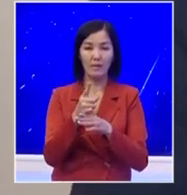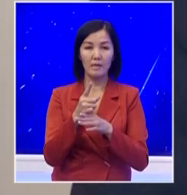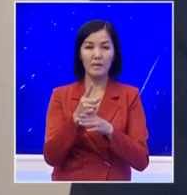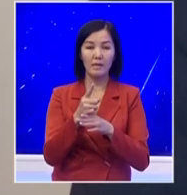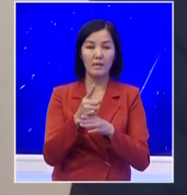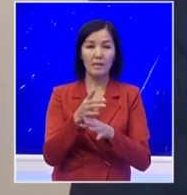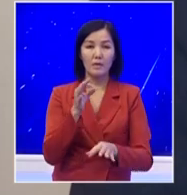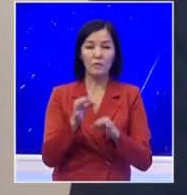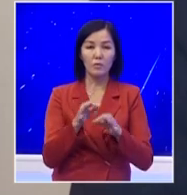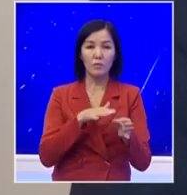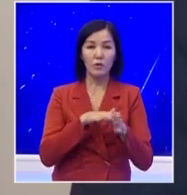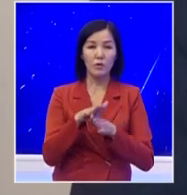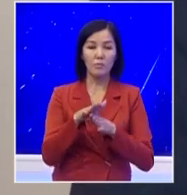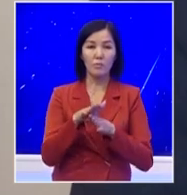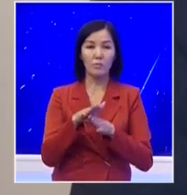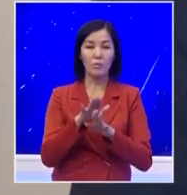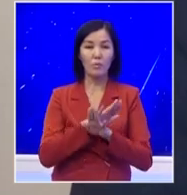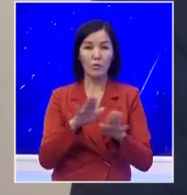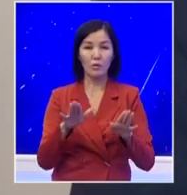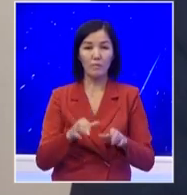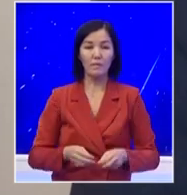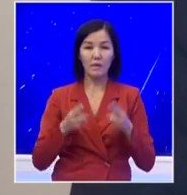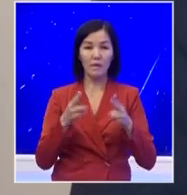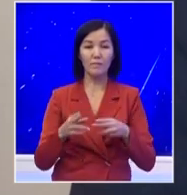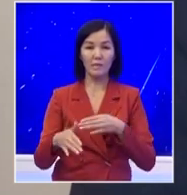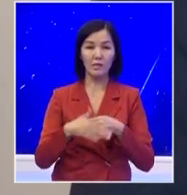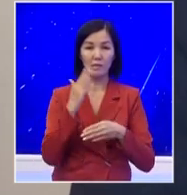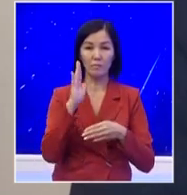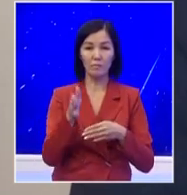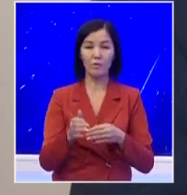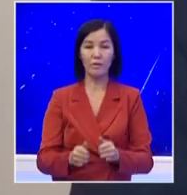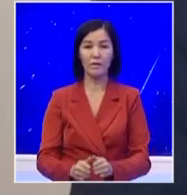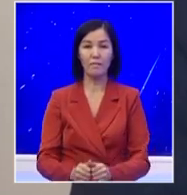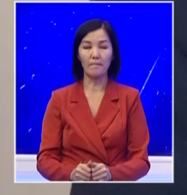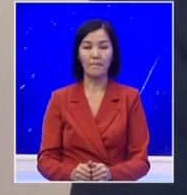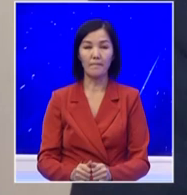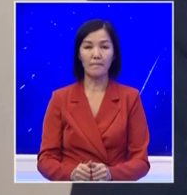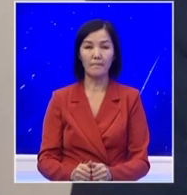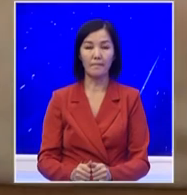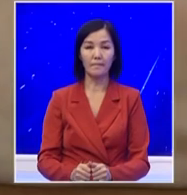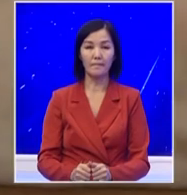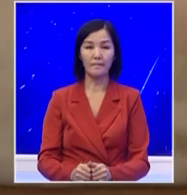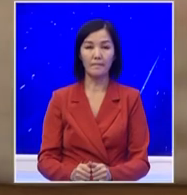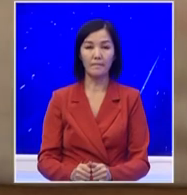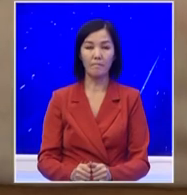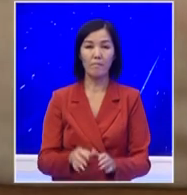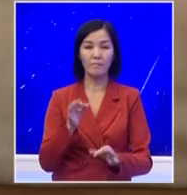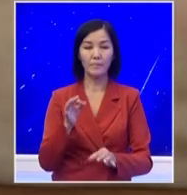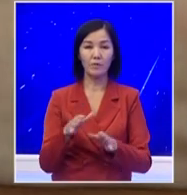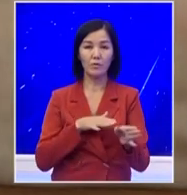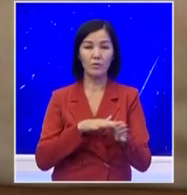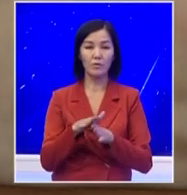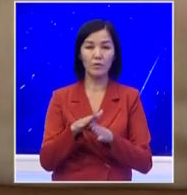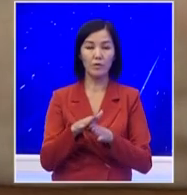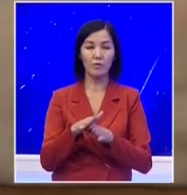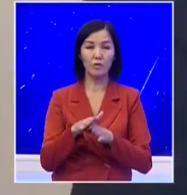шешімін орындамаған жағдайда қылмыстық жауапкершілік те көзделген. Ол бойынша сот орындаушы ішкі